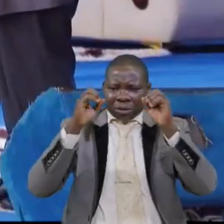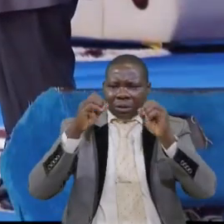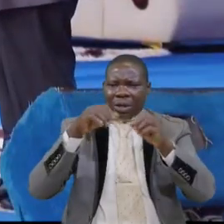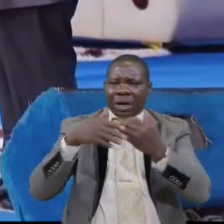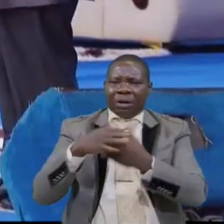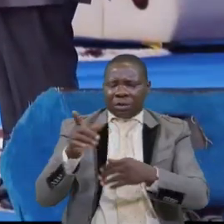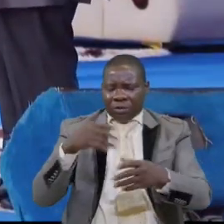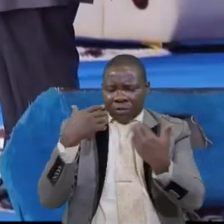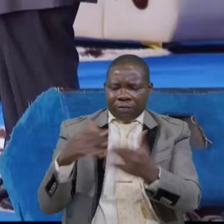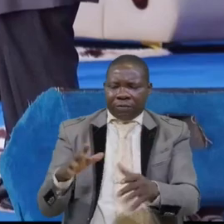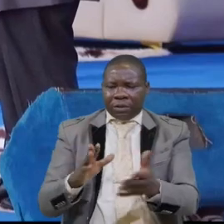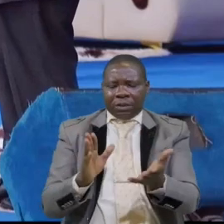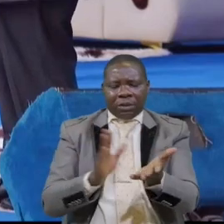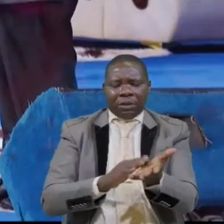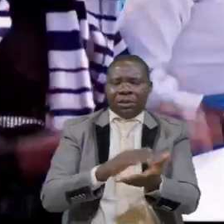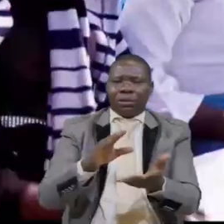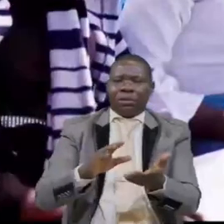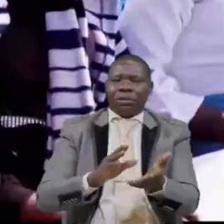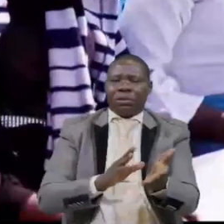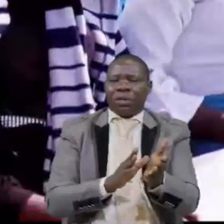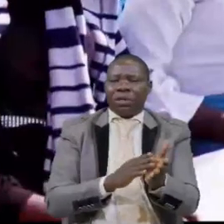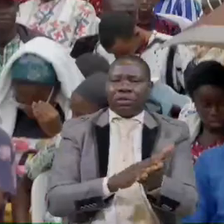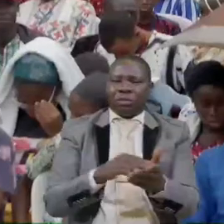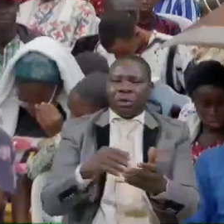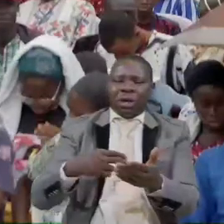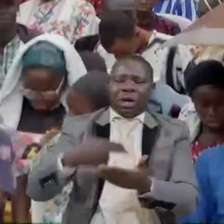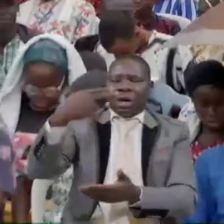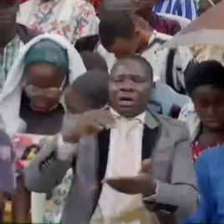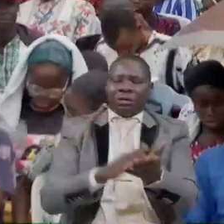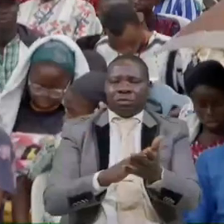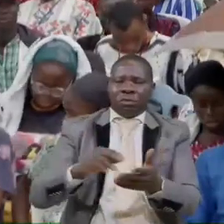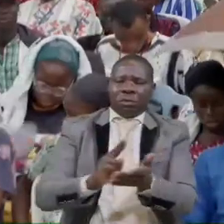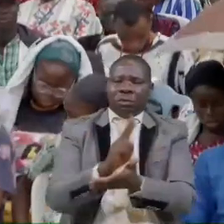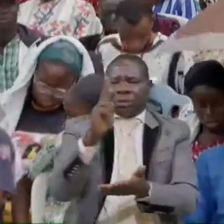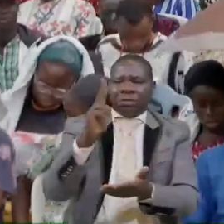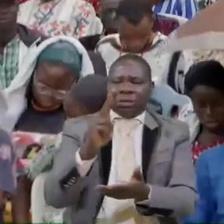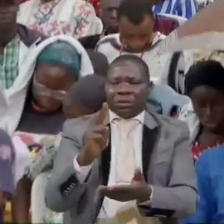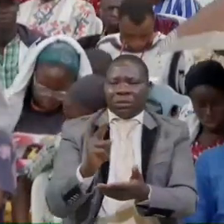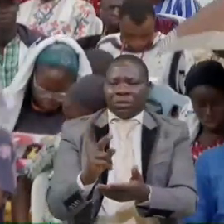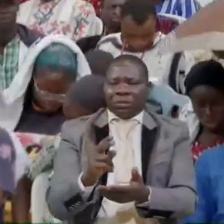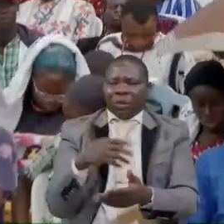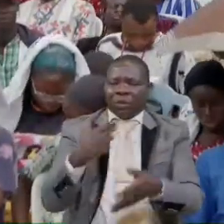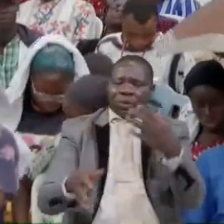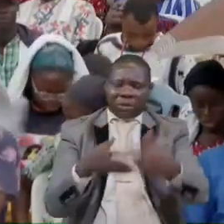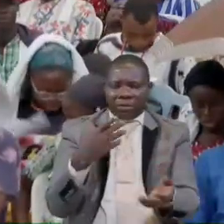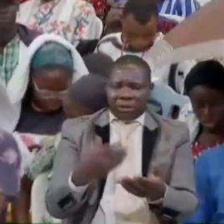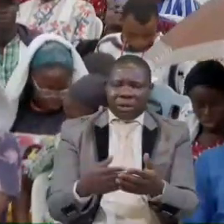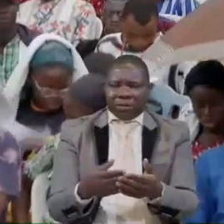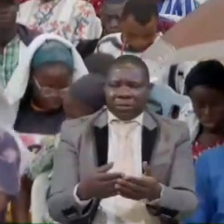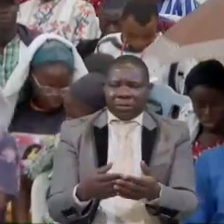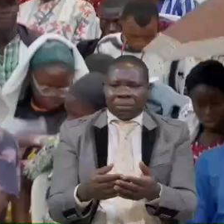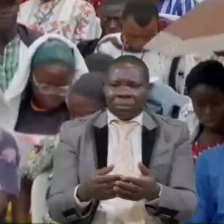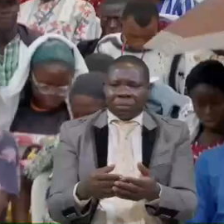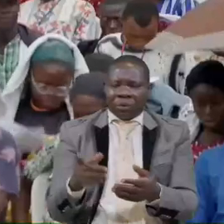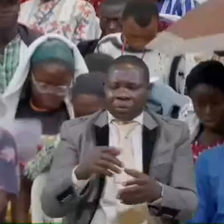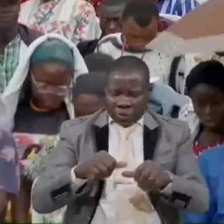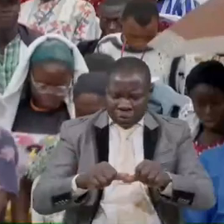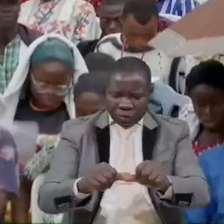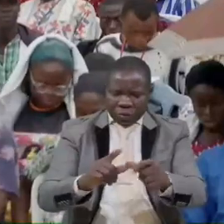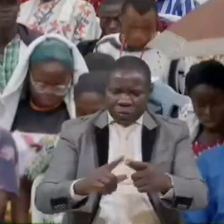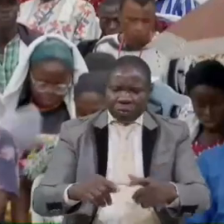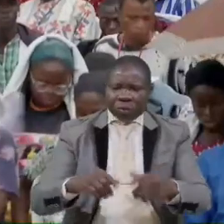secondaire et le les institutions tertières l'université quel que soit le niveau nous devons